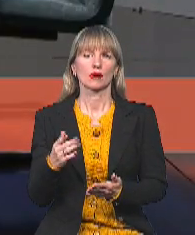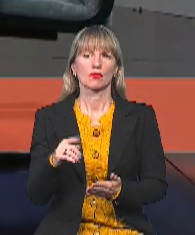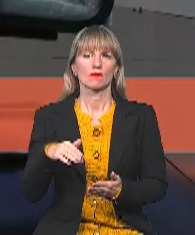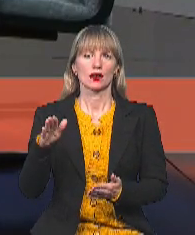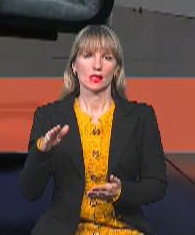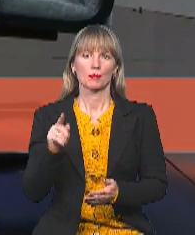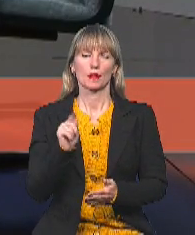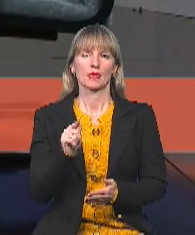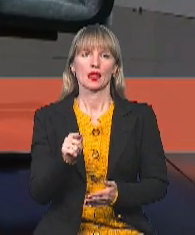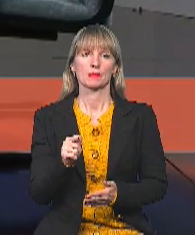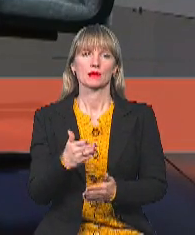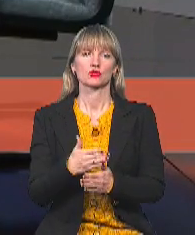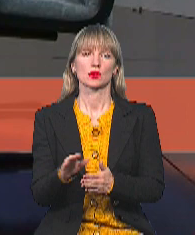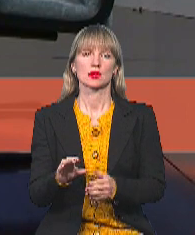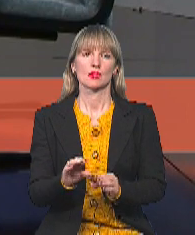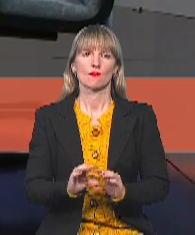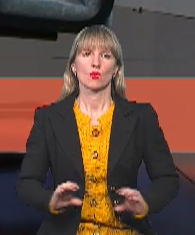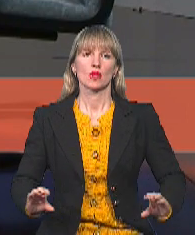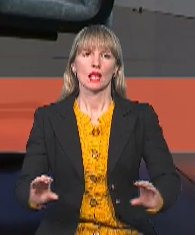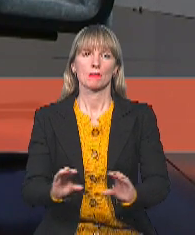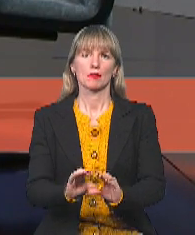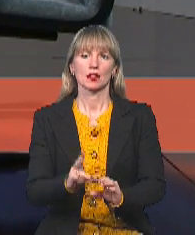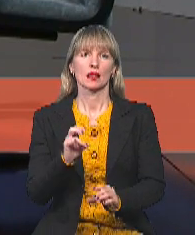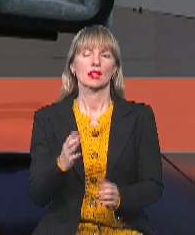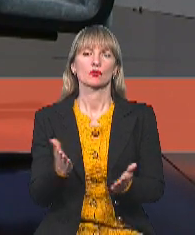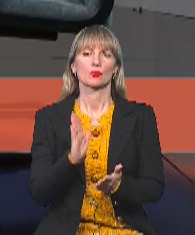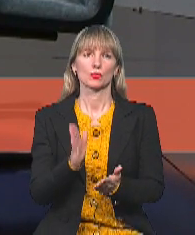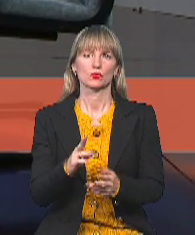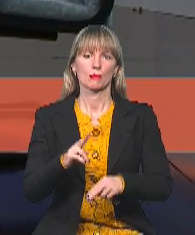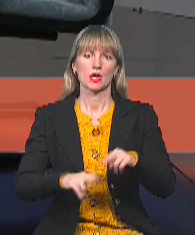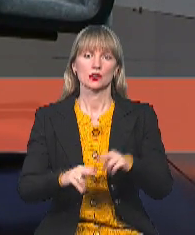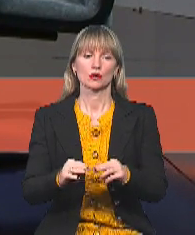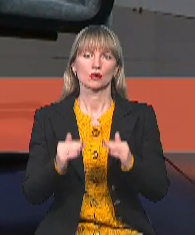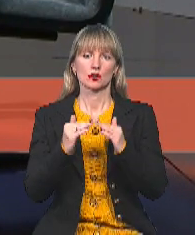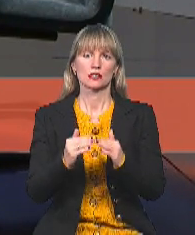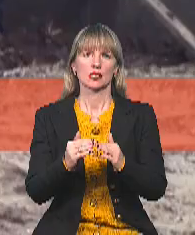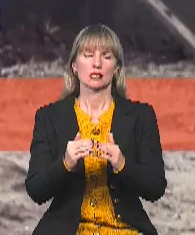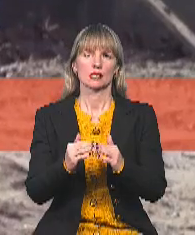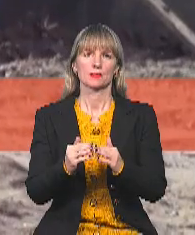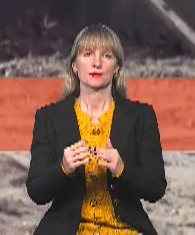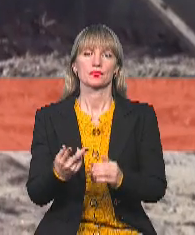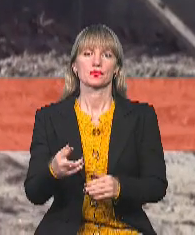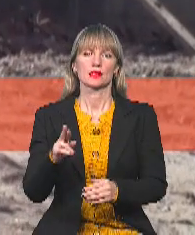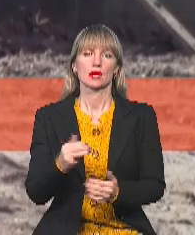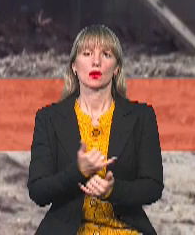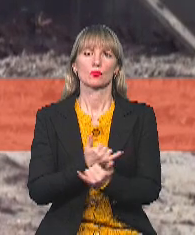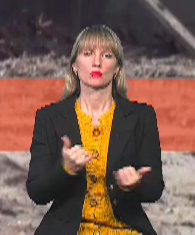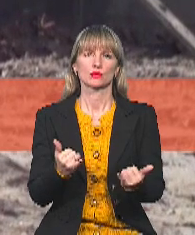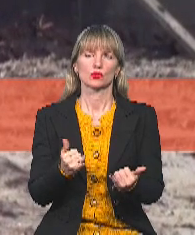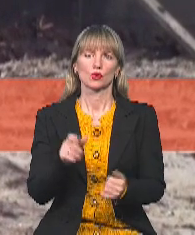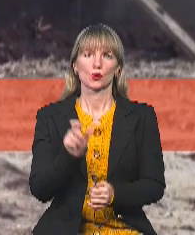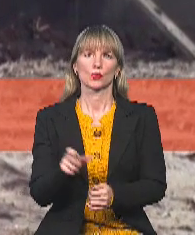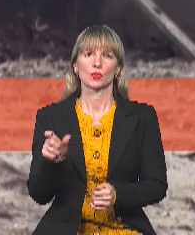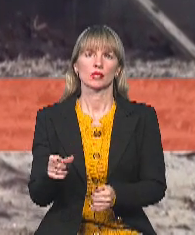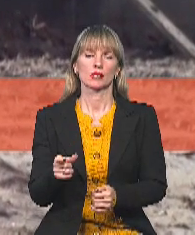верхнем, это часть фундамента, на котором будет здание расположено для обслуживающего персонала